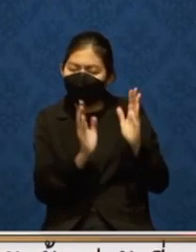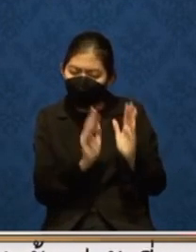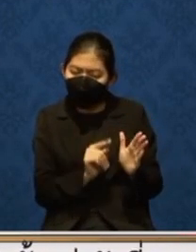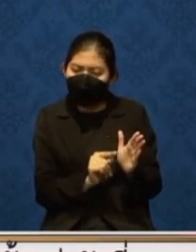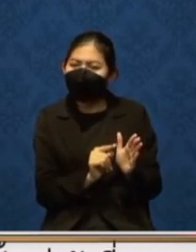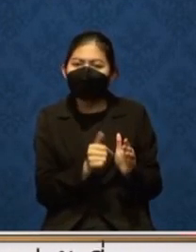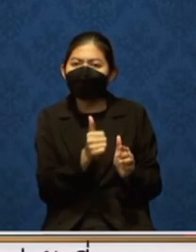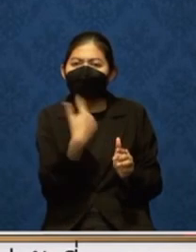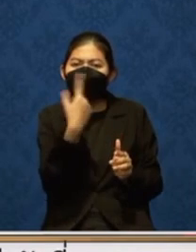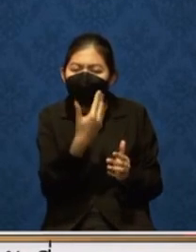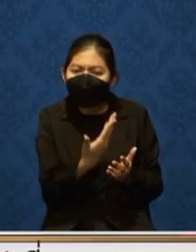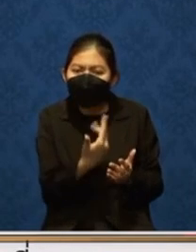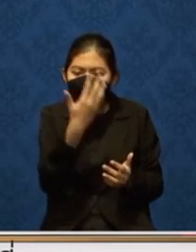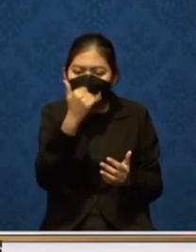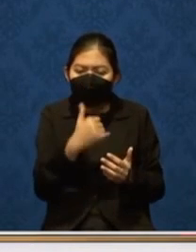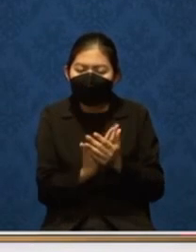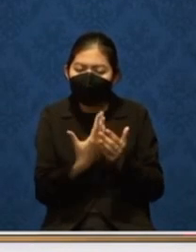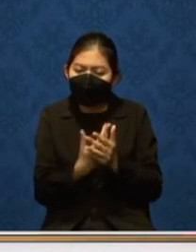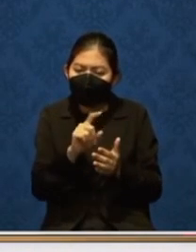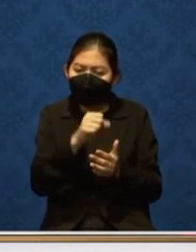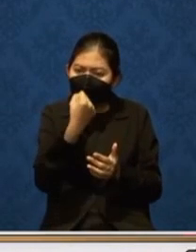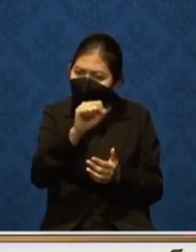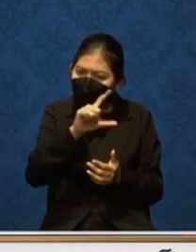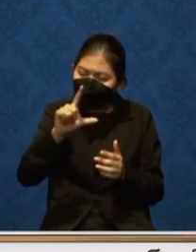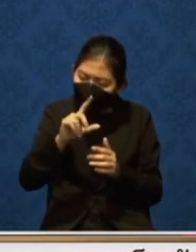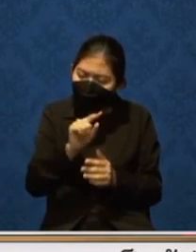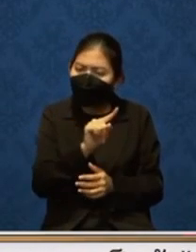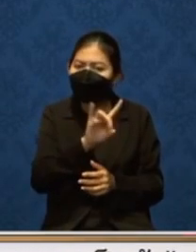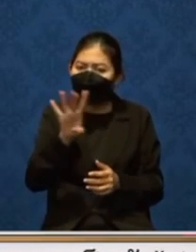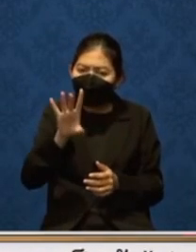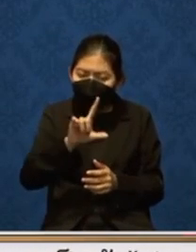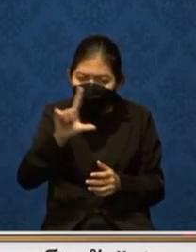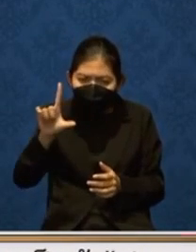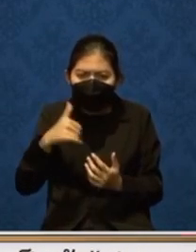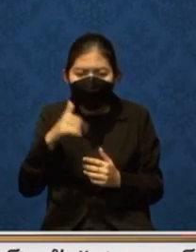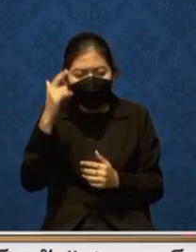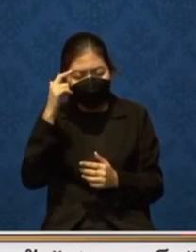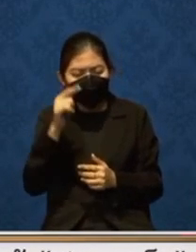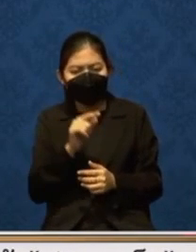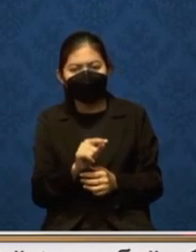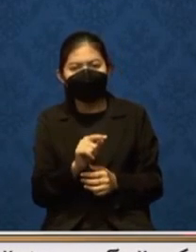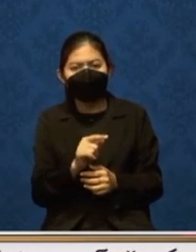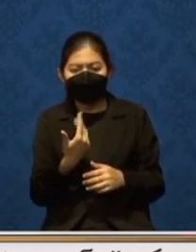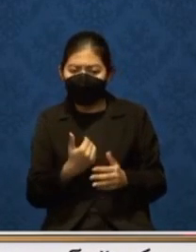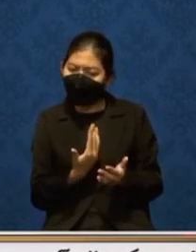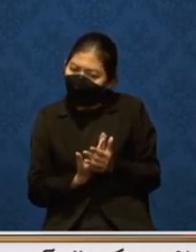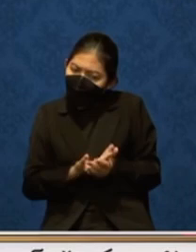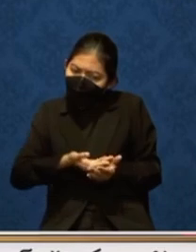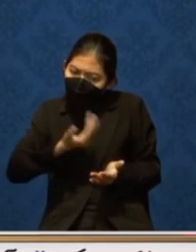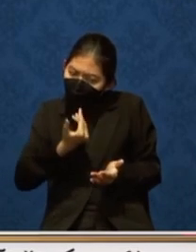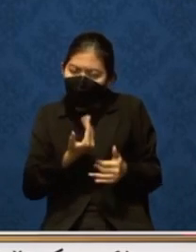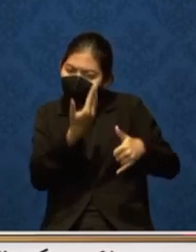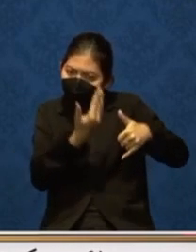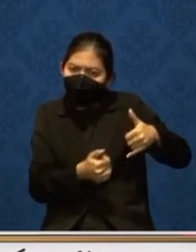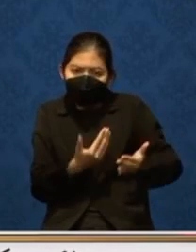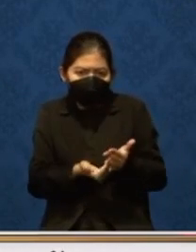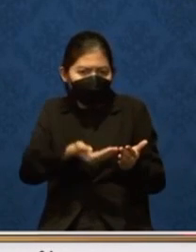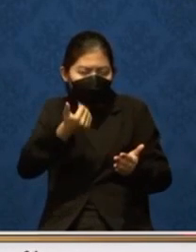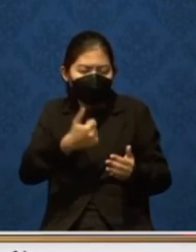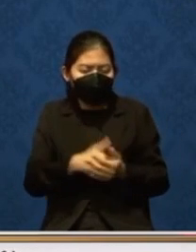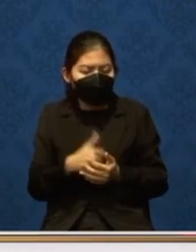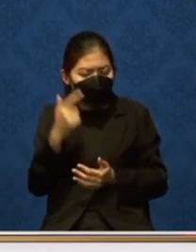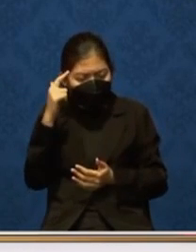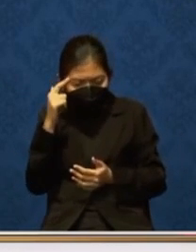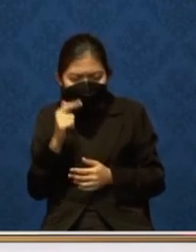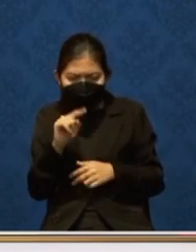ี่มาซื้อที่นินหลกสิบการ้านมาซ้อธรกิจหลากร้อยล้านได้น่จะเปนคนที่มีฐานะทไม่ธรรมดาผมจิ interferenceไป